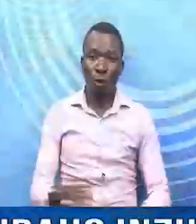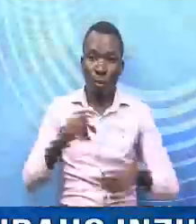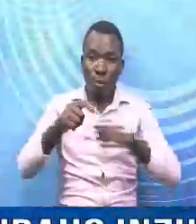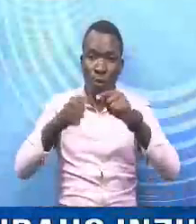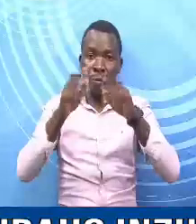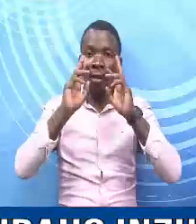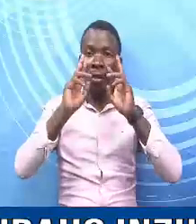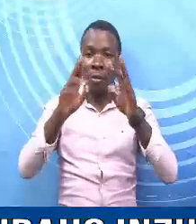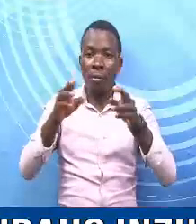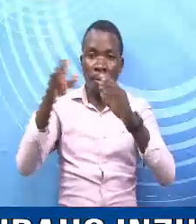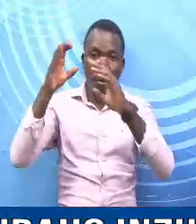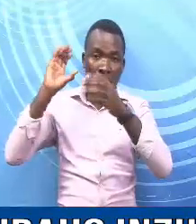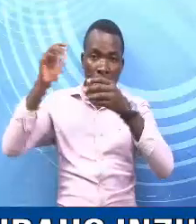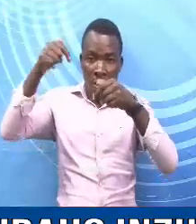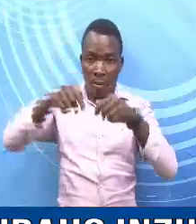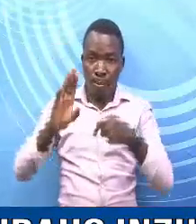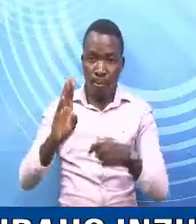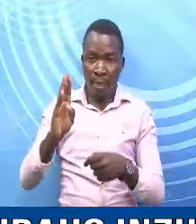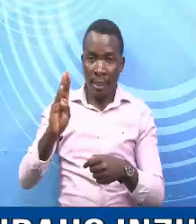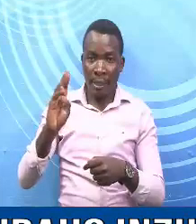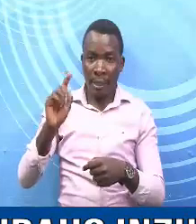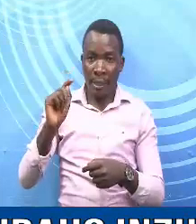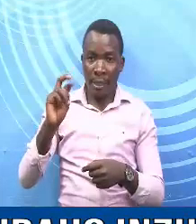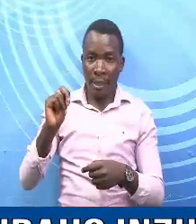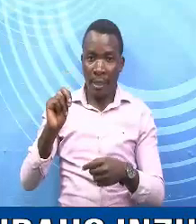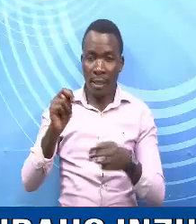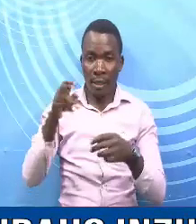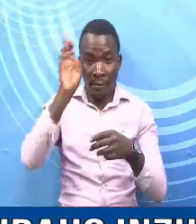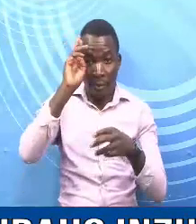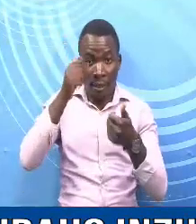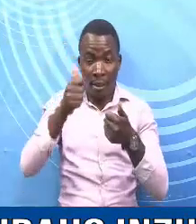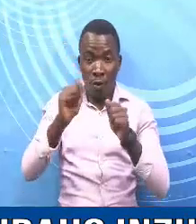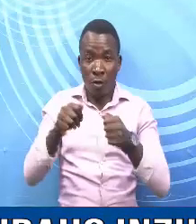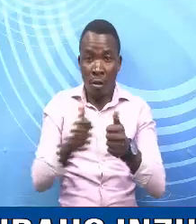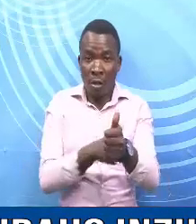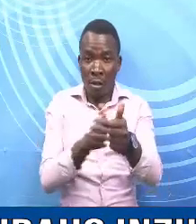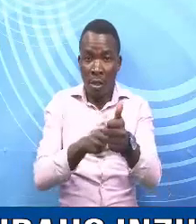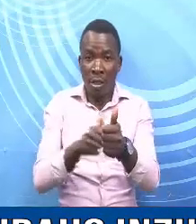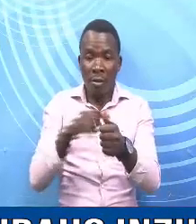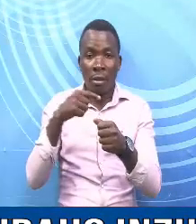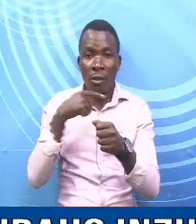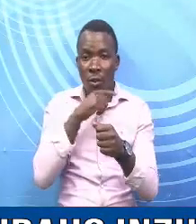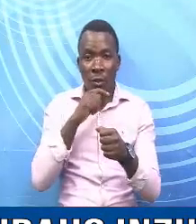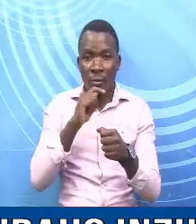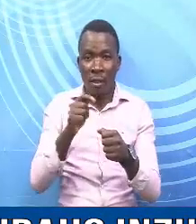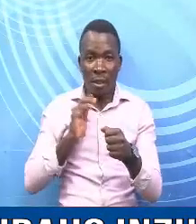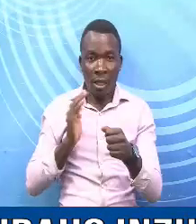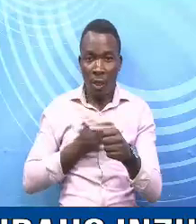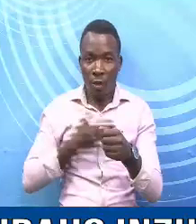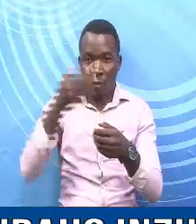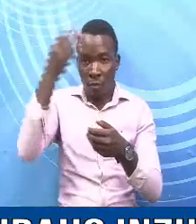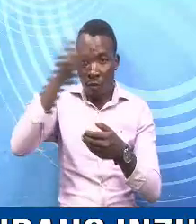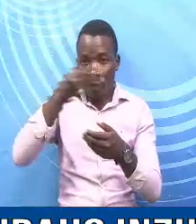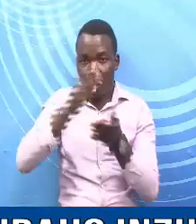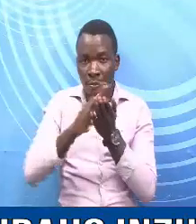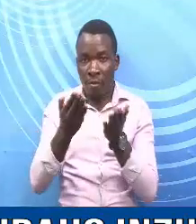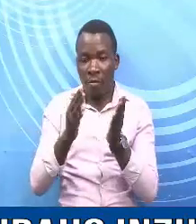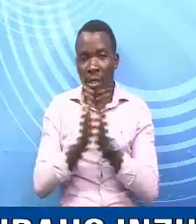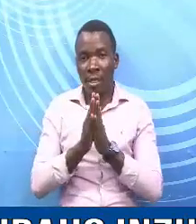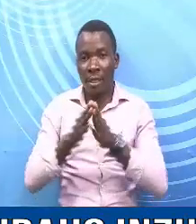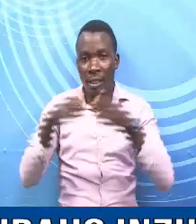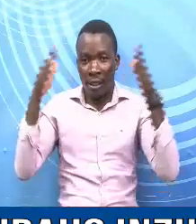Mukomeje kurikira amakuru hano kuri BTN bibutsa ko aya makuru kandi mushobora ko kurikira ku mbuga nkoranyambaga zacu arizo Facebook na Twitter ni